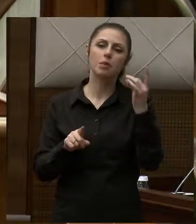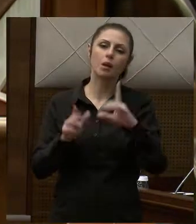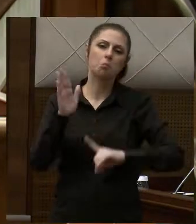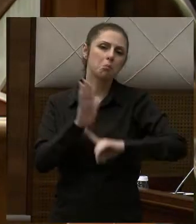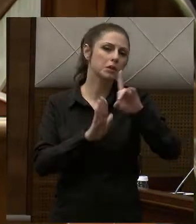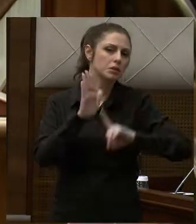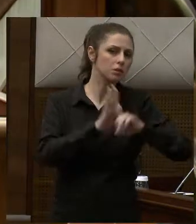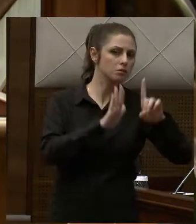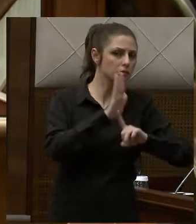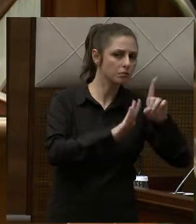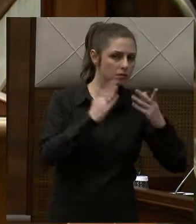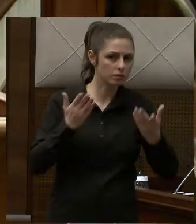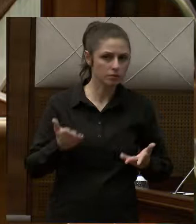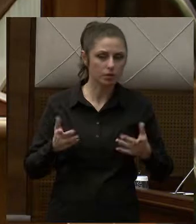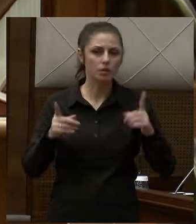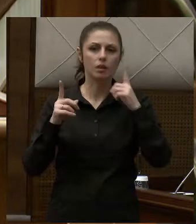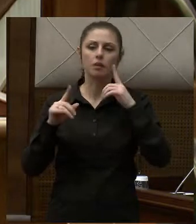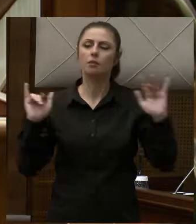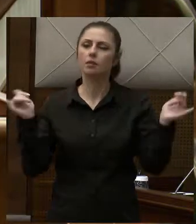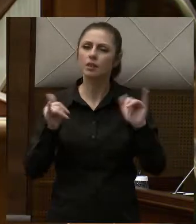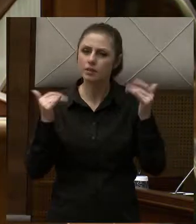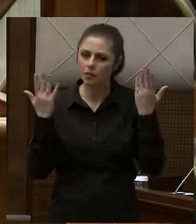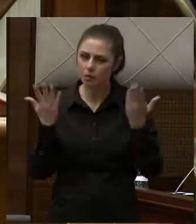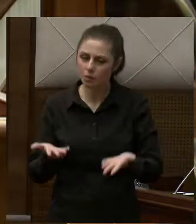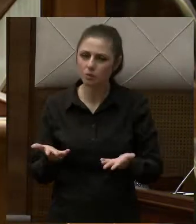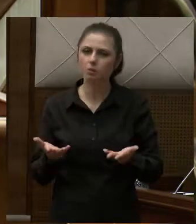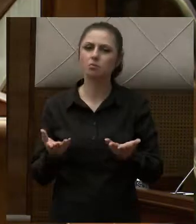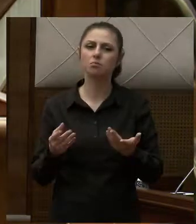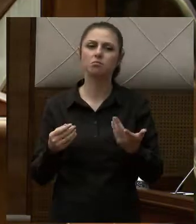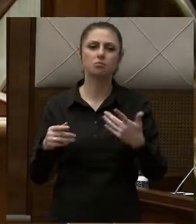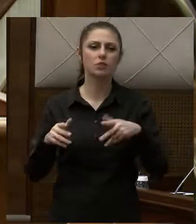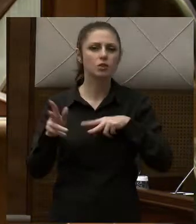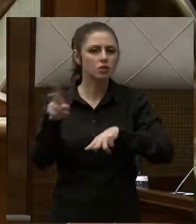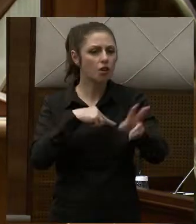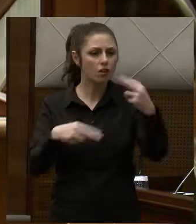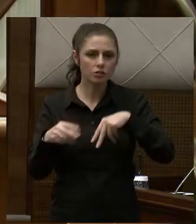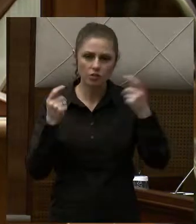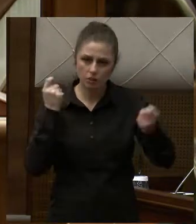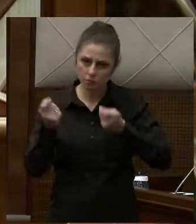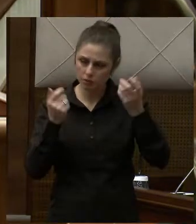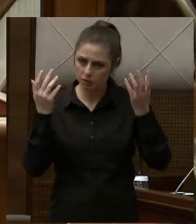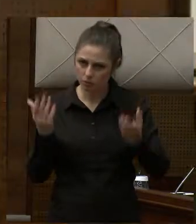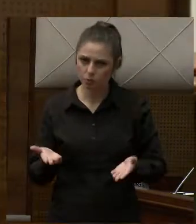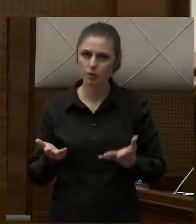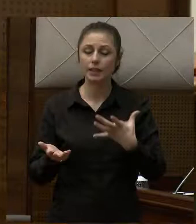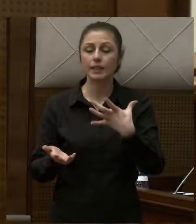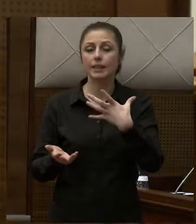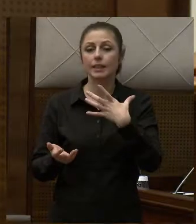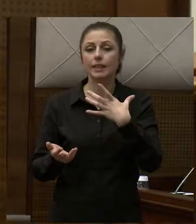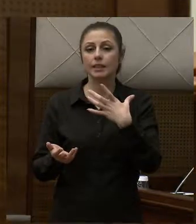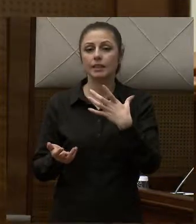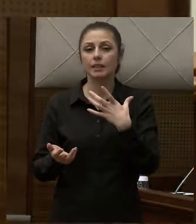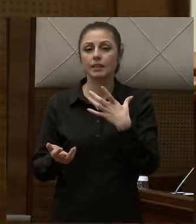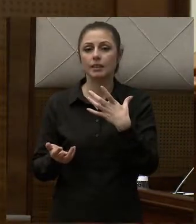kulübüyle olsun, festivalle ilgili olsun, yapılan altyapı üst yapı çalışmalarıyla ilgili olsun, ülkemizi